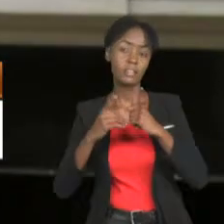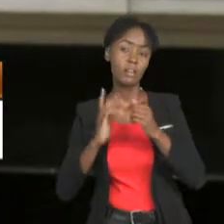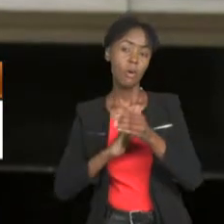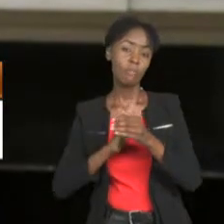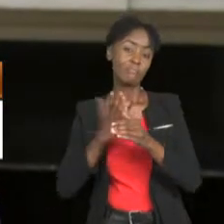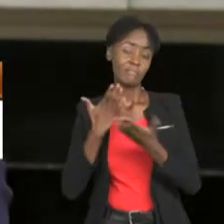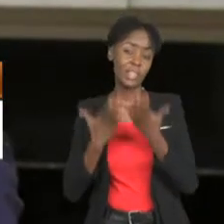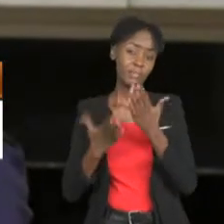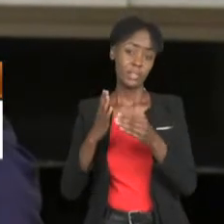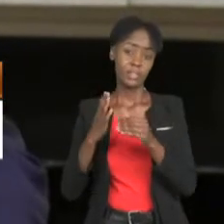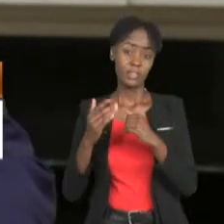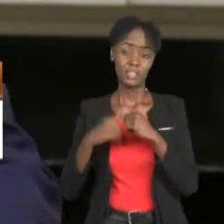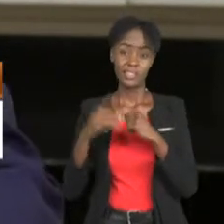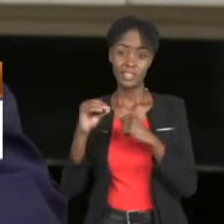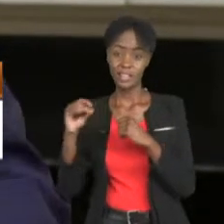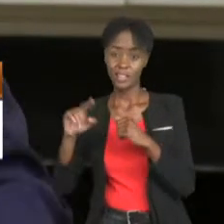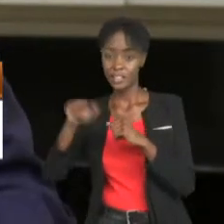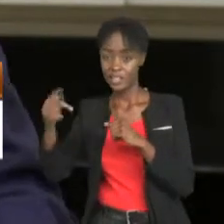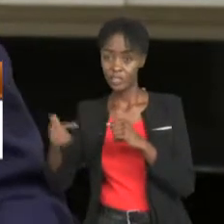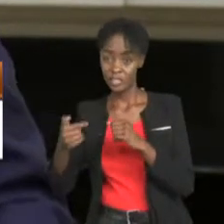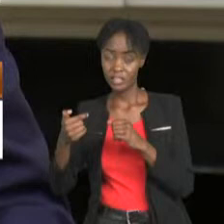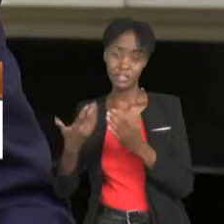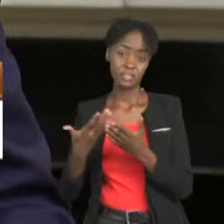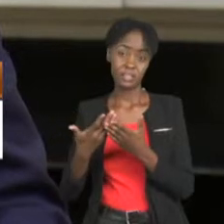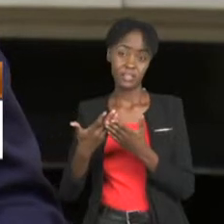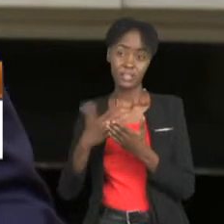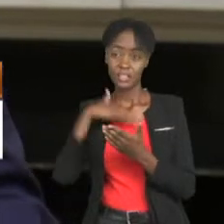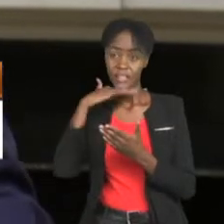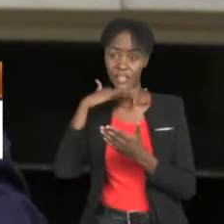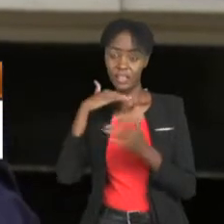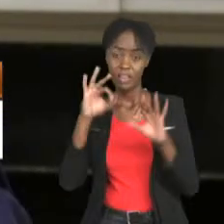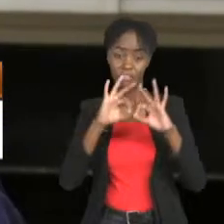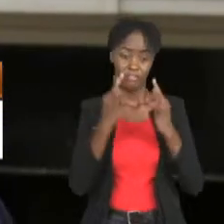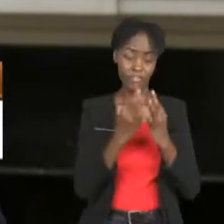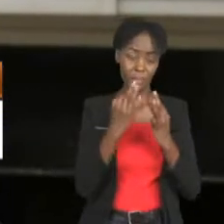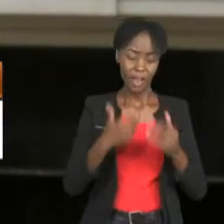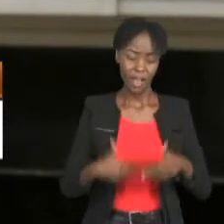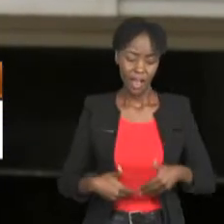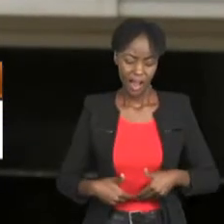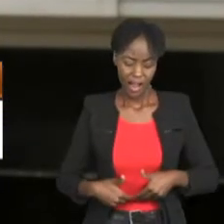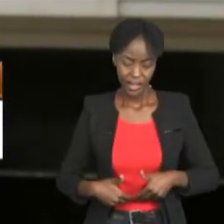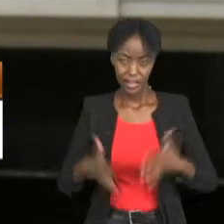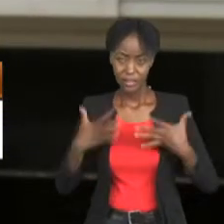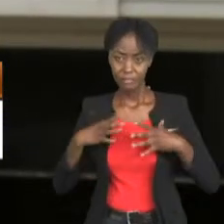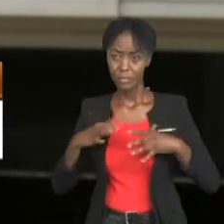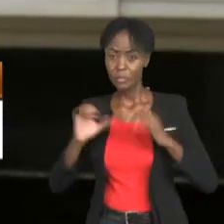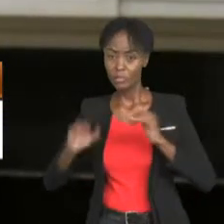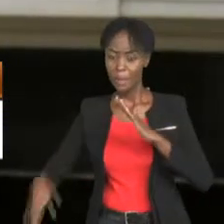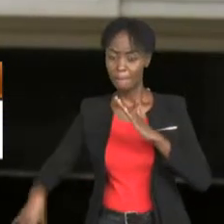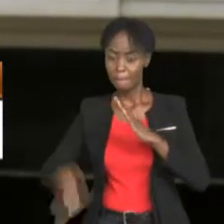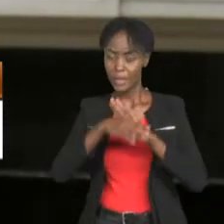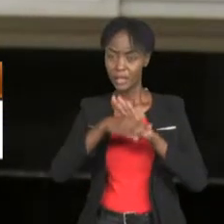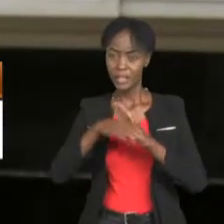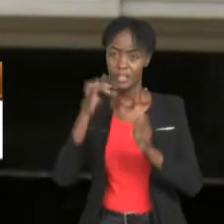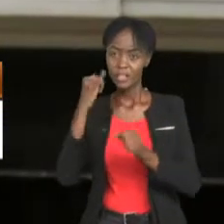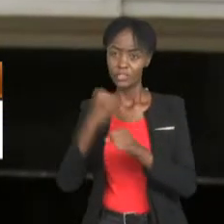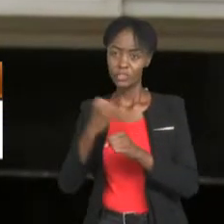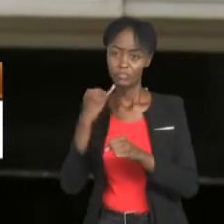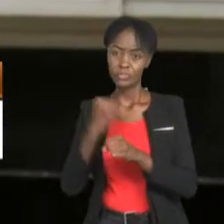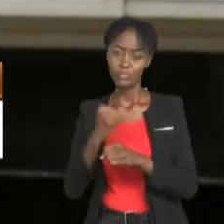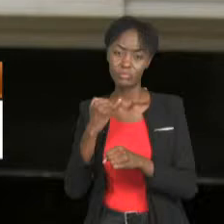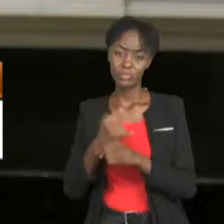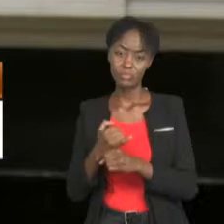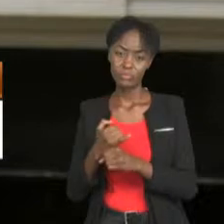600,000. Families are going hungry. People are at risk of being evicted. Job losses are mounting